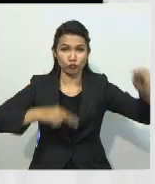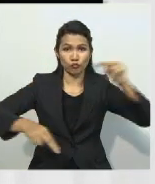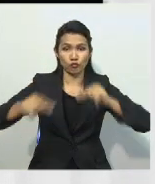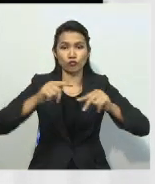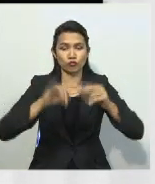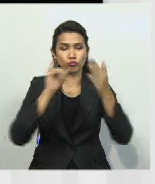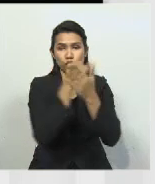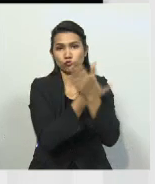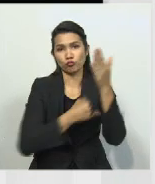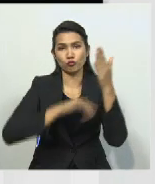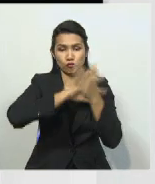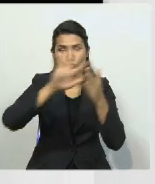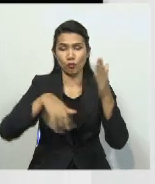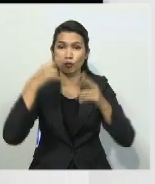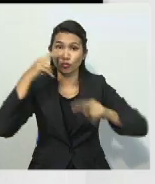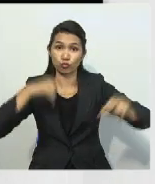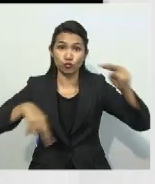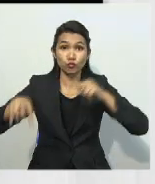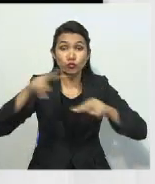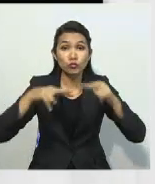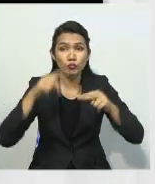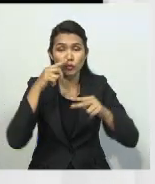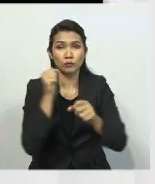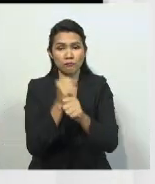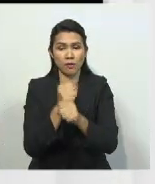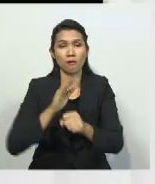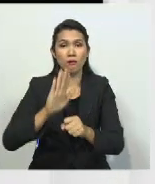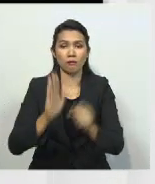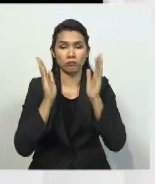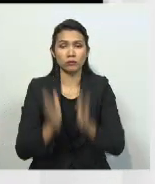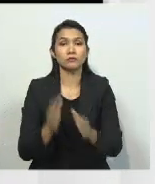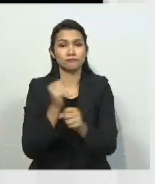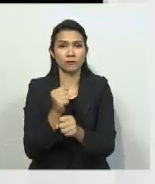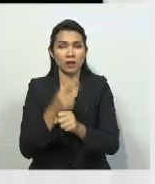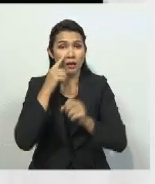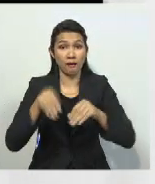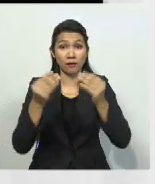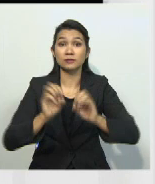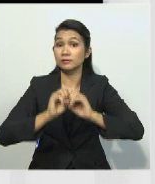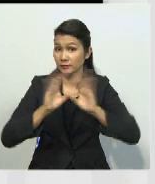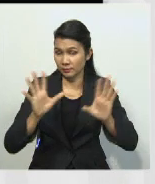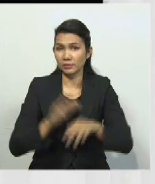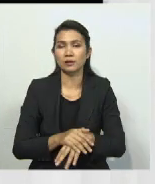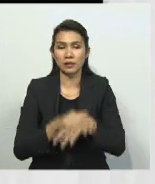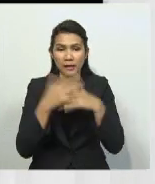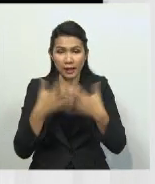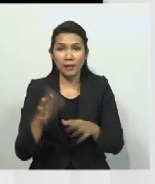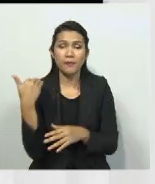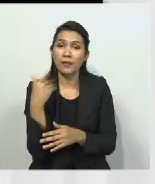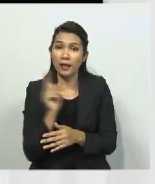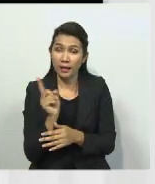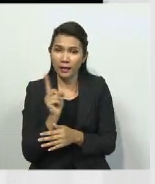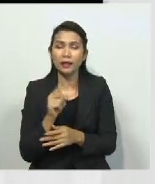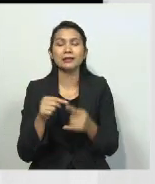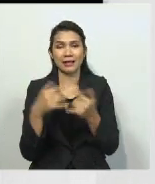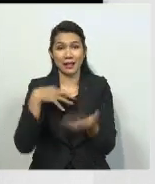มีหน้าที่ตรวจสอบการทุจริตในพื้นที่และดูแลการปฏิบัติงานของเจ้าหน้าที่ให้เป็นไปอย่างโปร่งใสอีกหนึ่งช่องทางเมื่อสักครู่คุณปวี